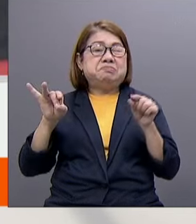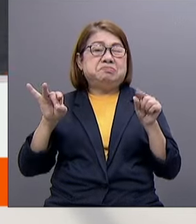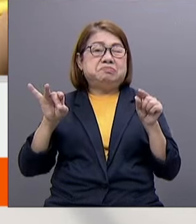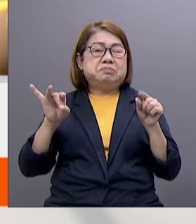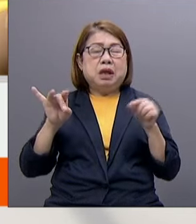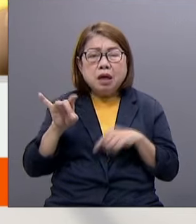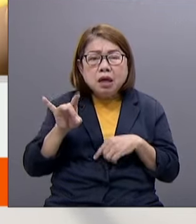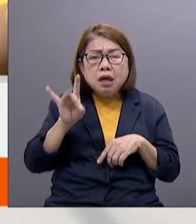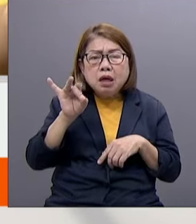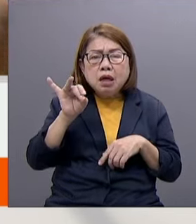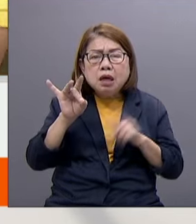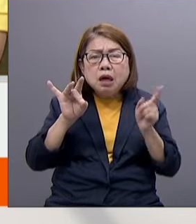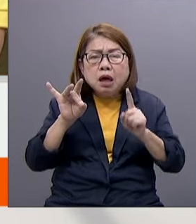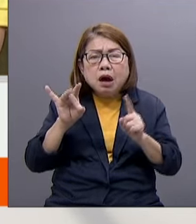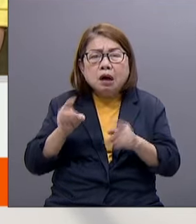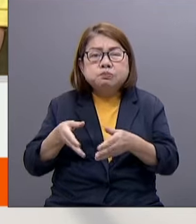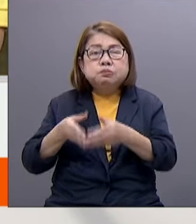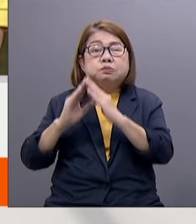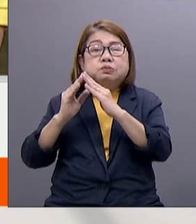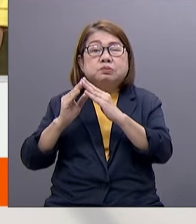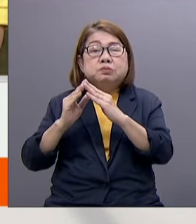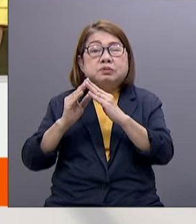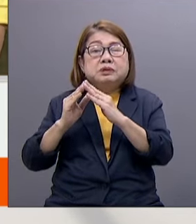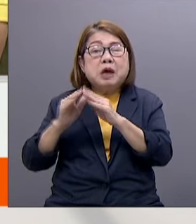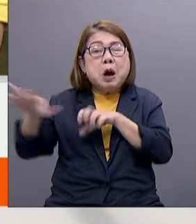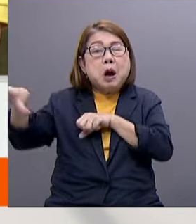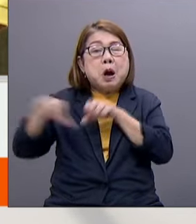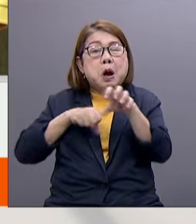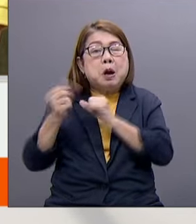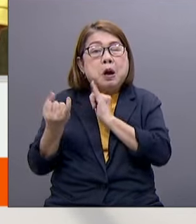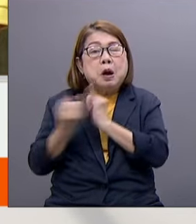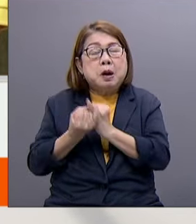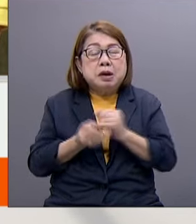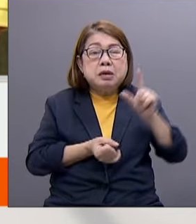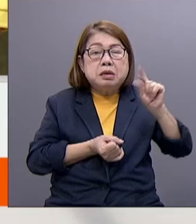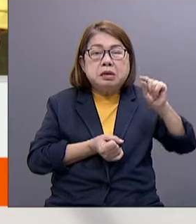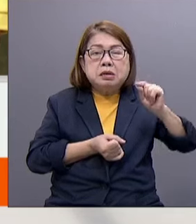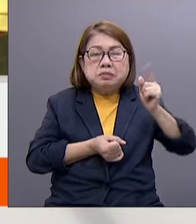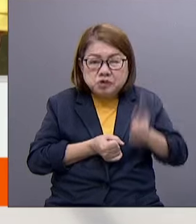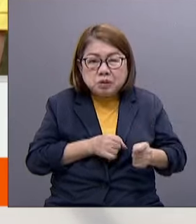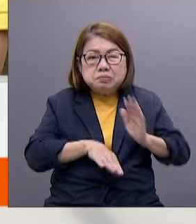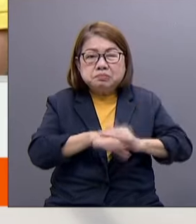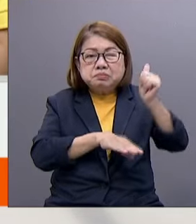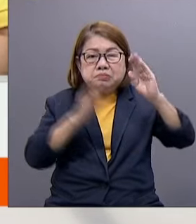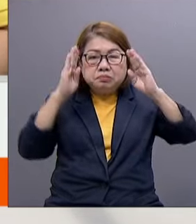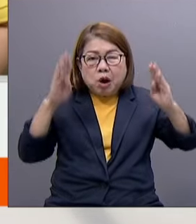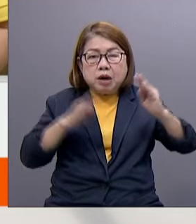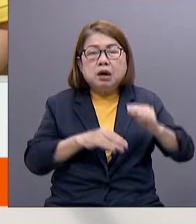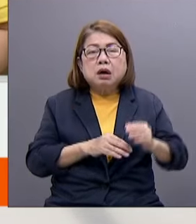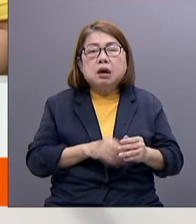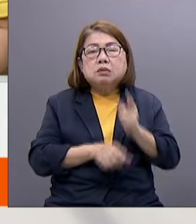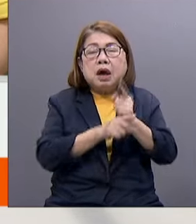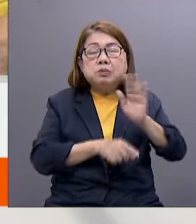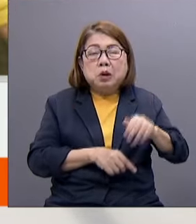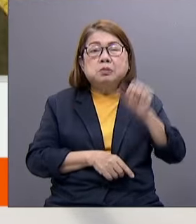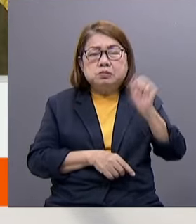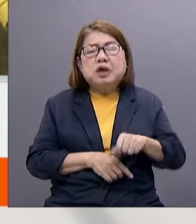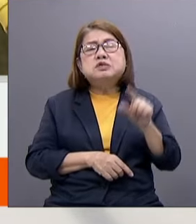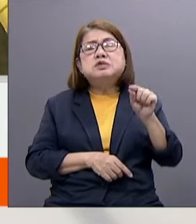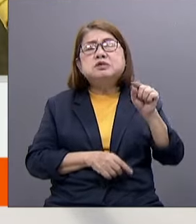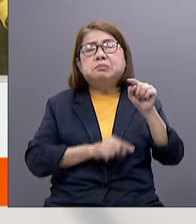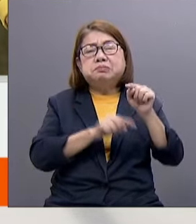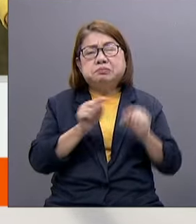80-20นี่คือจัดตั้ง20นี่คือมาจากกลุ่มคนที่มีความรู้ความสามารถจริงๆเหรอคะ ใช่ค่ะคิดว่าอย่างนั้นเล